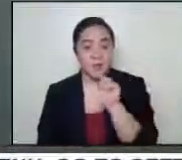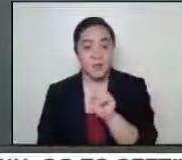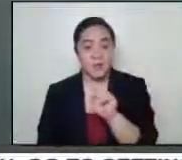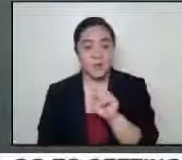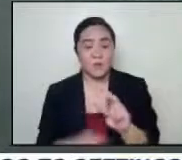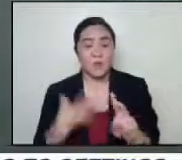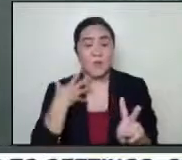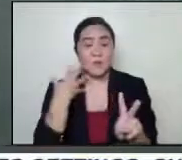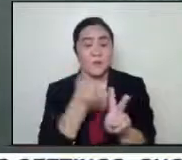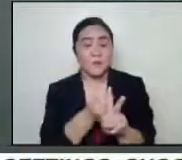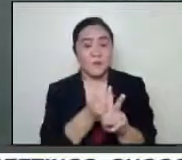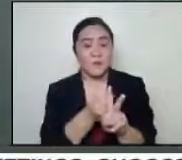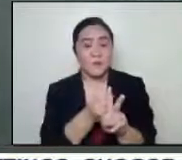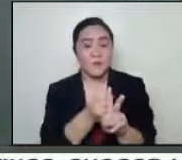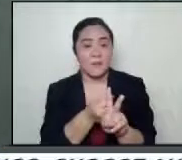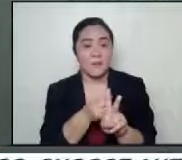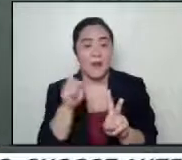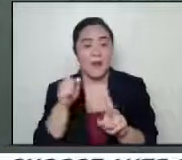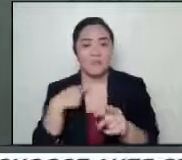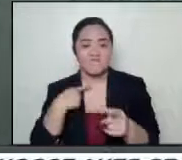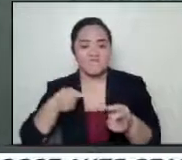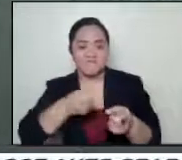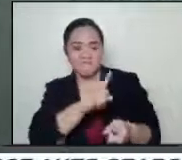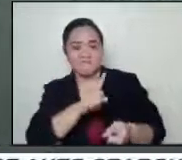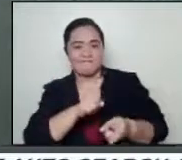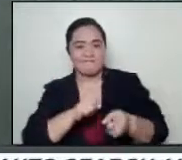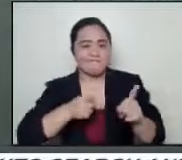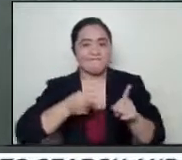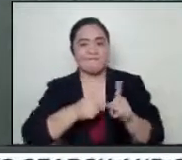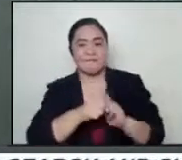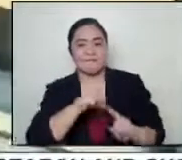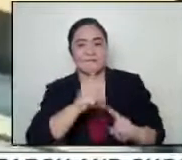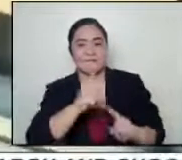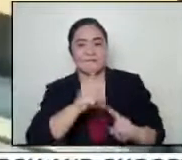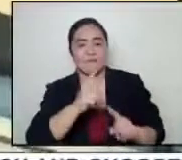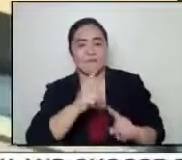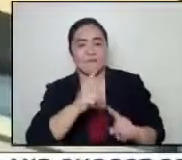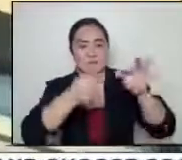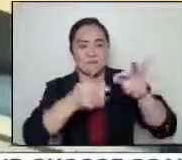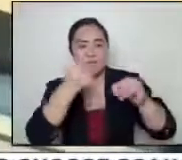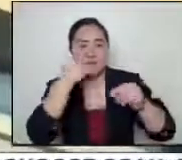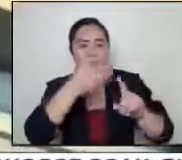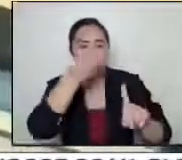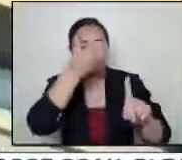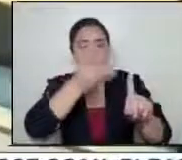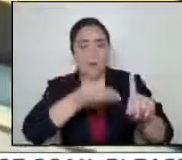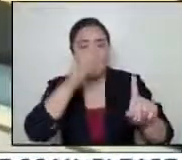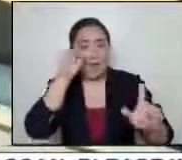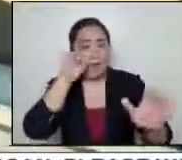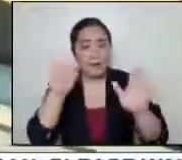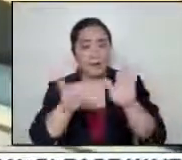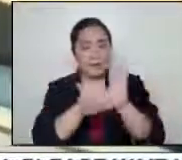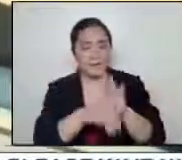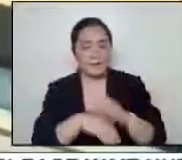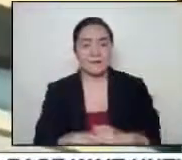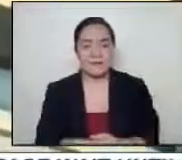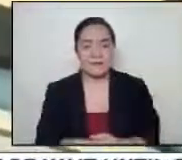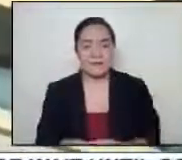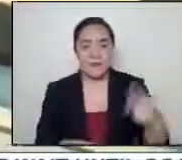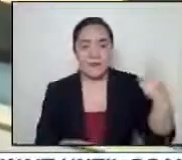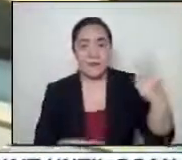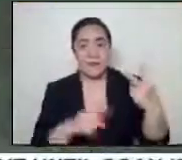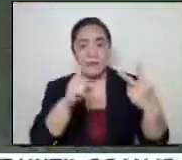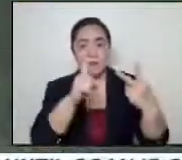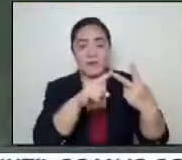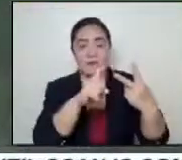ng pangungutya at panghuhusga dahil sa kanyang kasarian. Sunod naman, ang hindi inaasahang